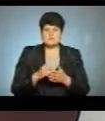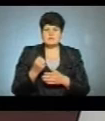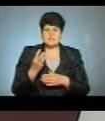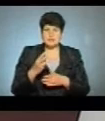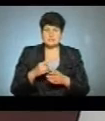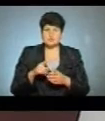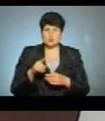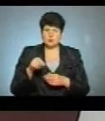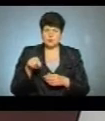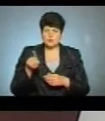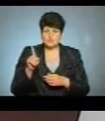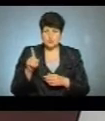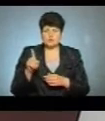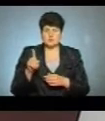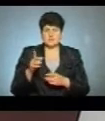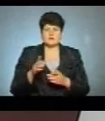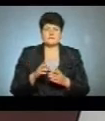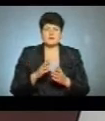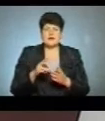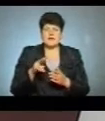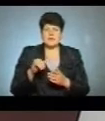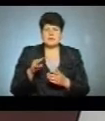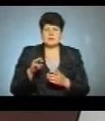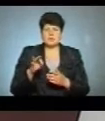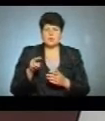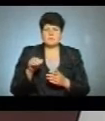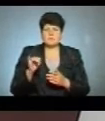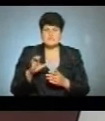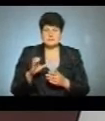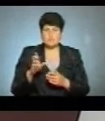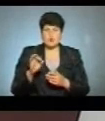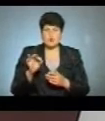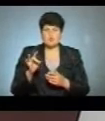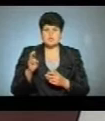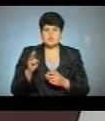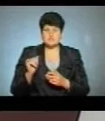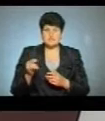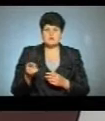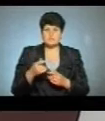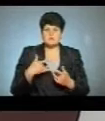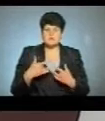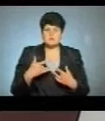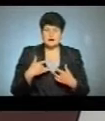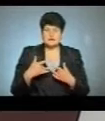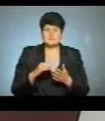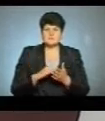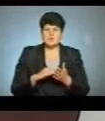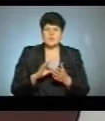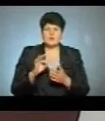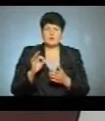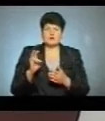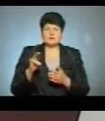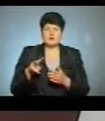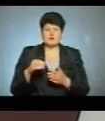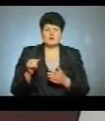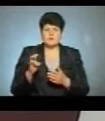номері наукового краєзнавчому збірнику «Літопис Борщівщини» у Фейсбуці. І Тернопільський театр актора і ляльки опублікував